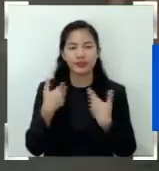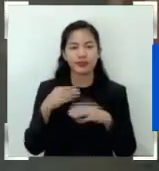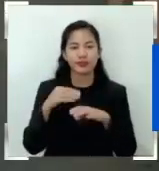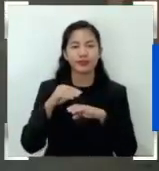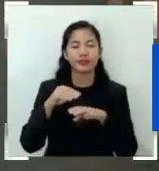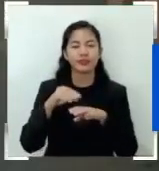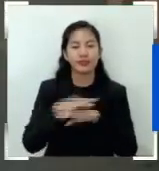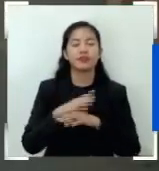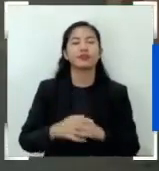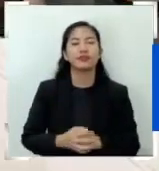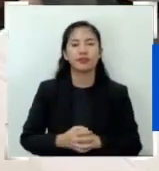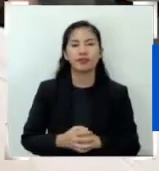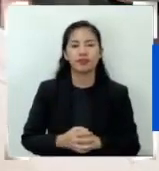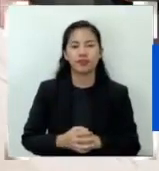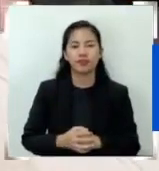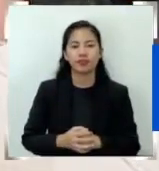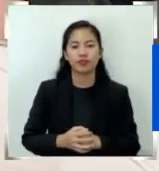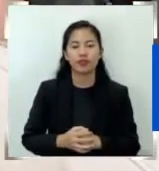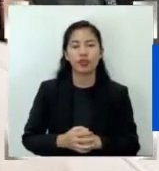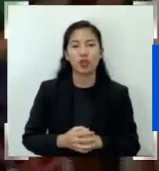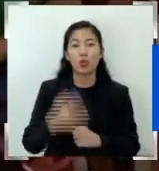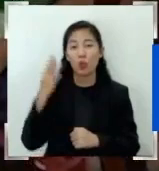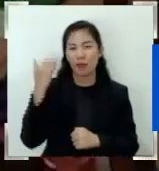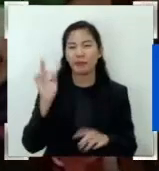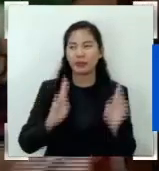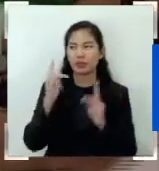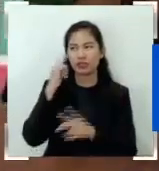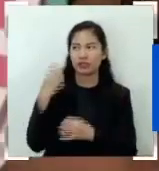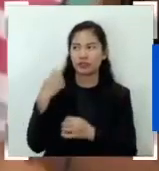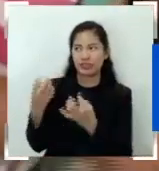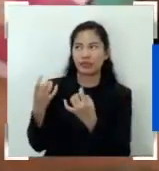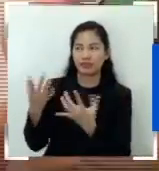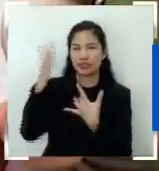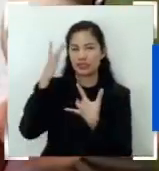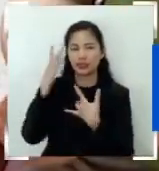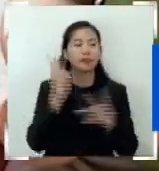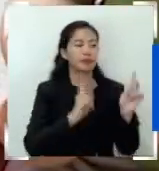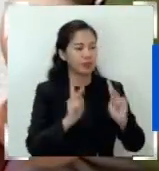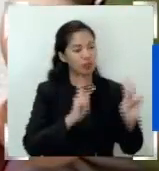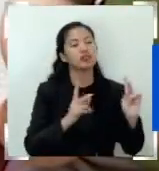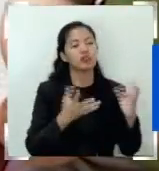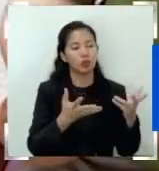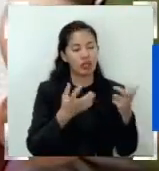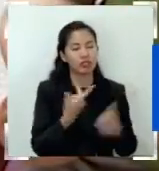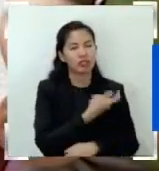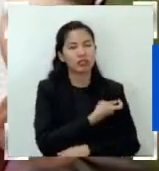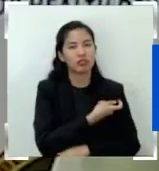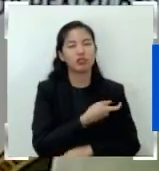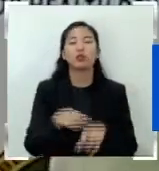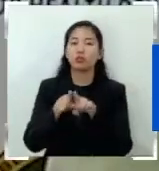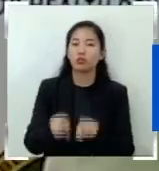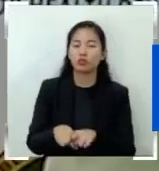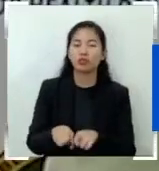of course, nag-increase yung number of cases natin ng Omicron. So ano yung fear factor? Plus, malaking bagay po yung Metro